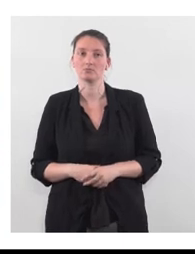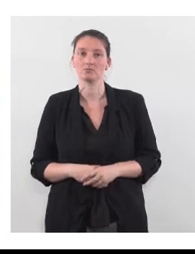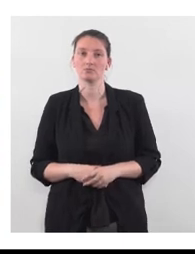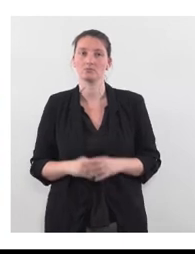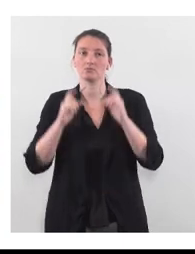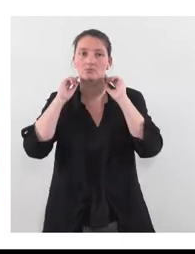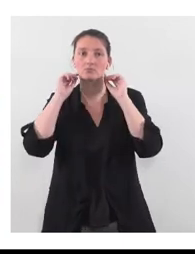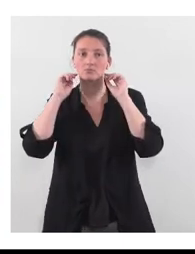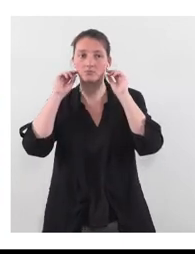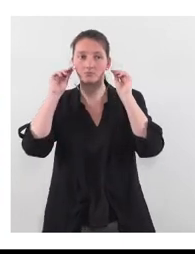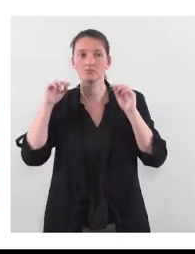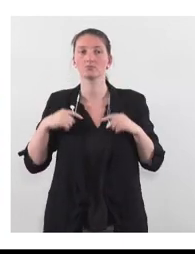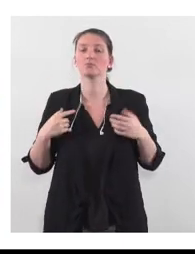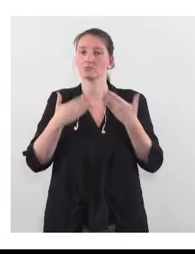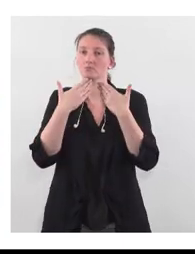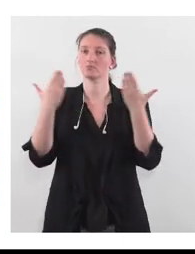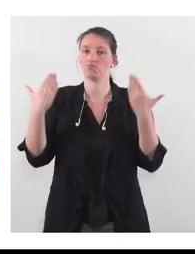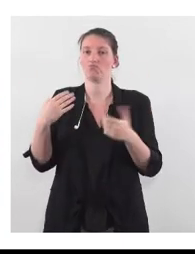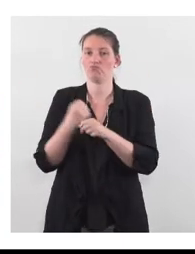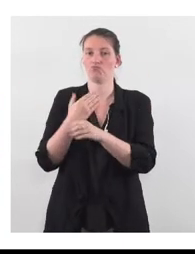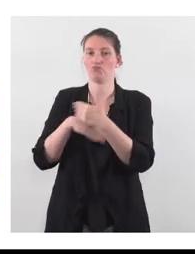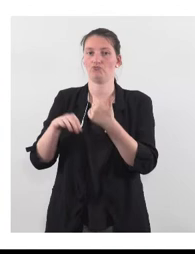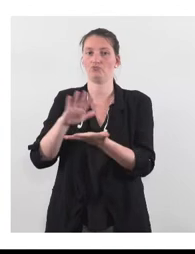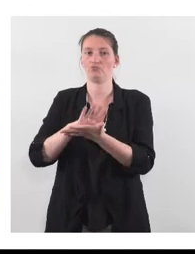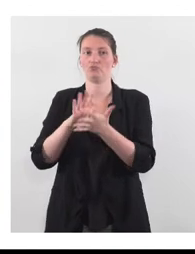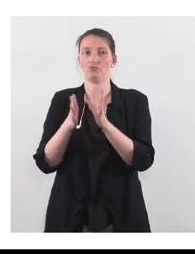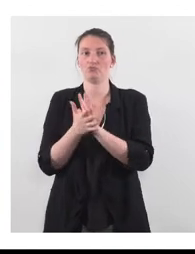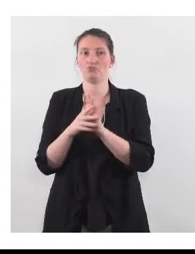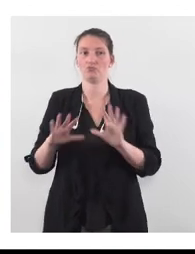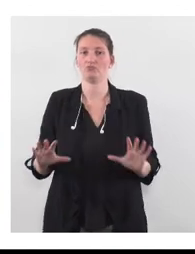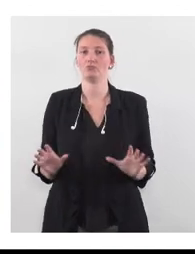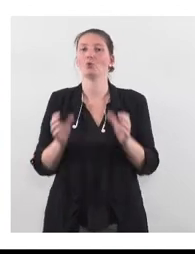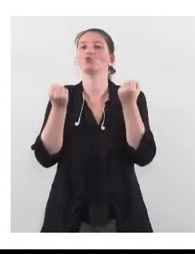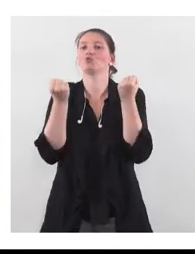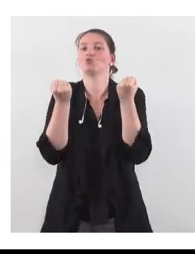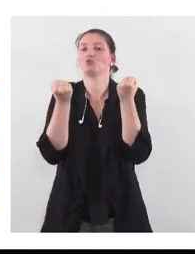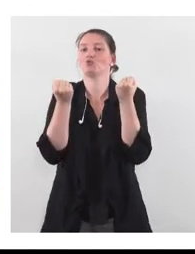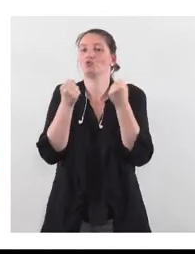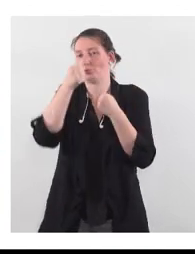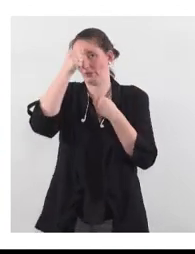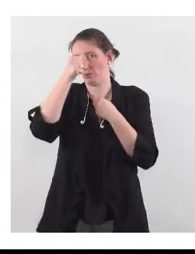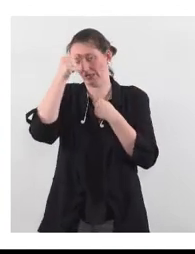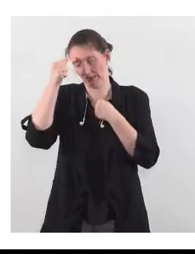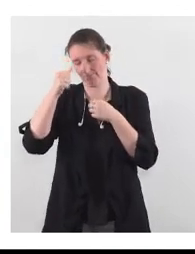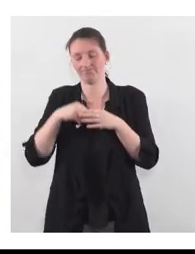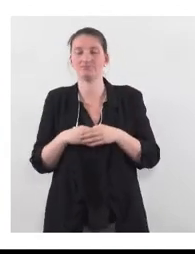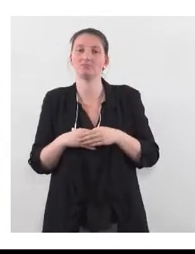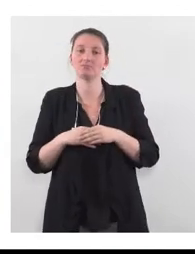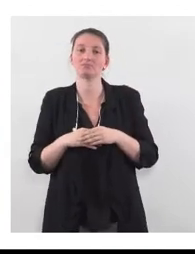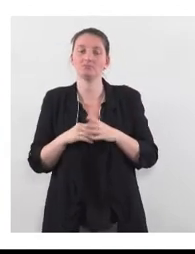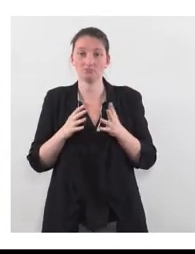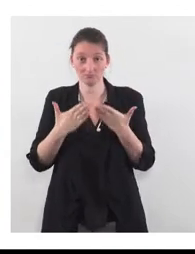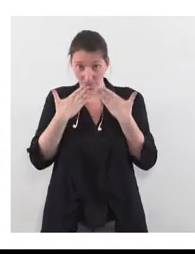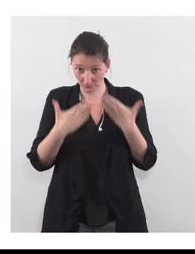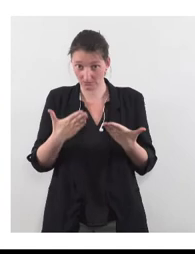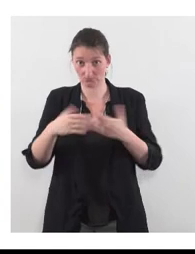Monsieur, dame, Fabrice Molière, donc Caritas France, pour nos amis d'autres pays de l'Union européenne. Merci pour ce